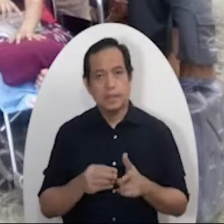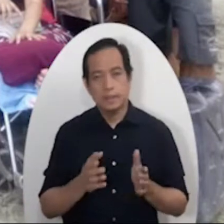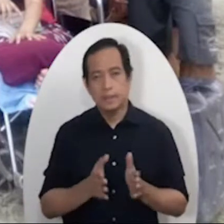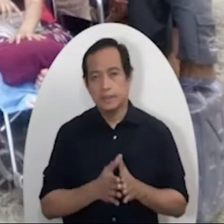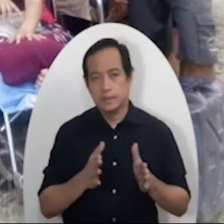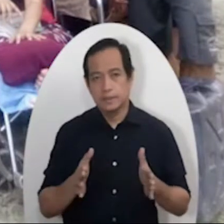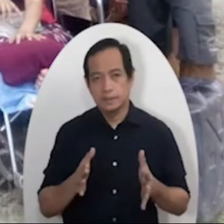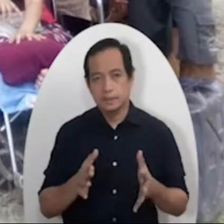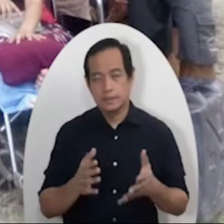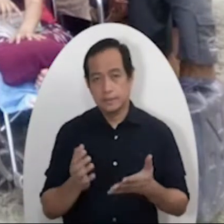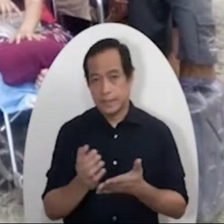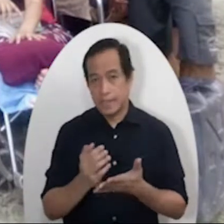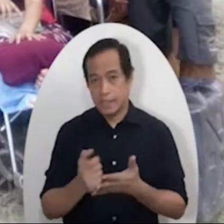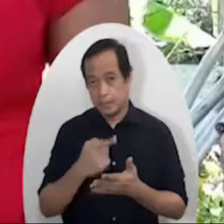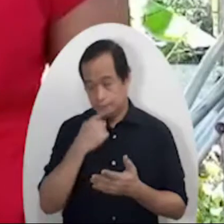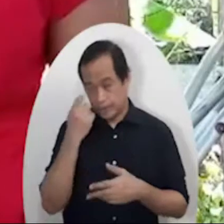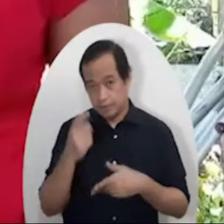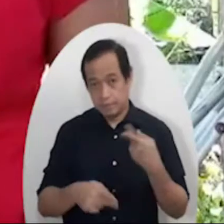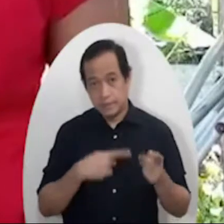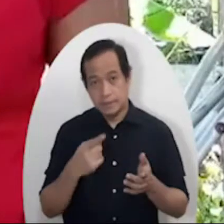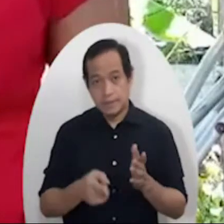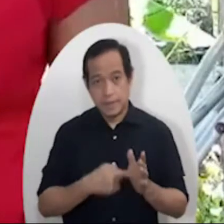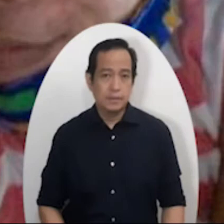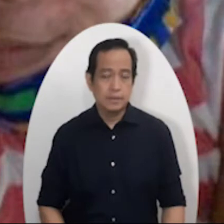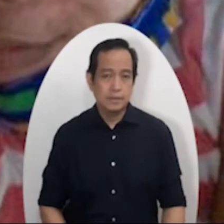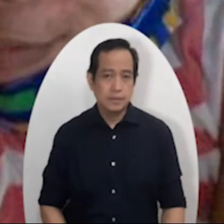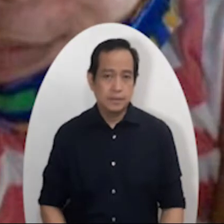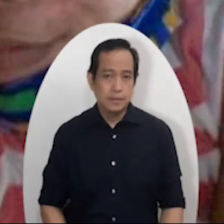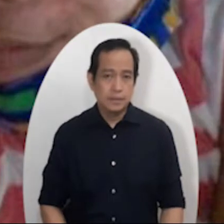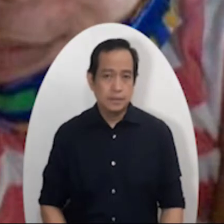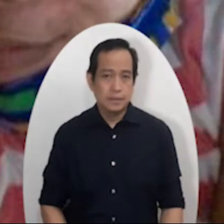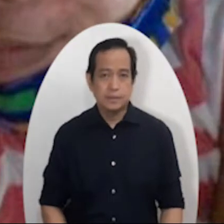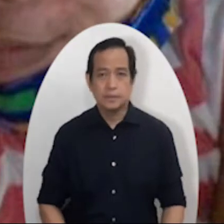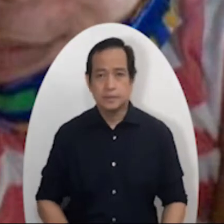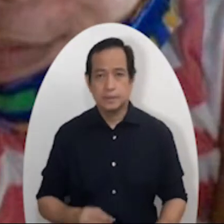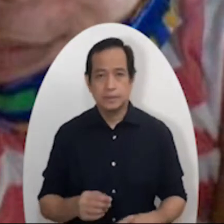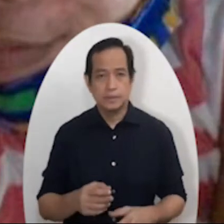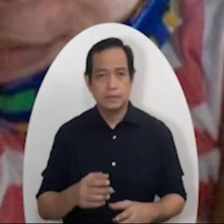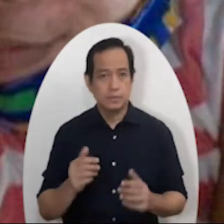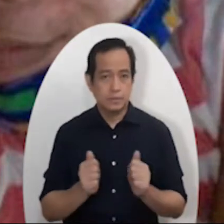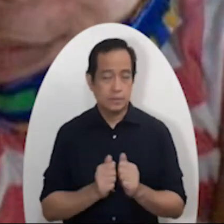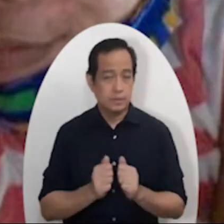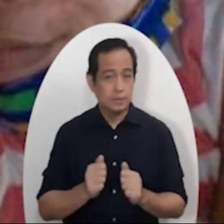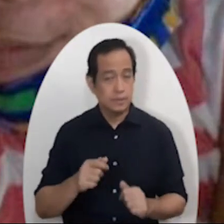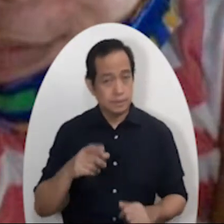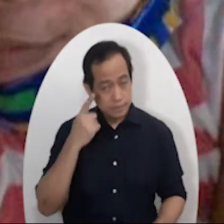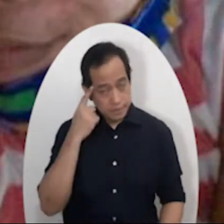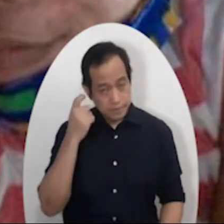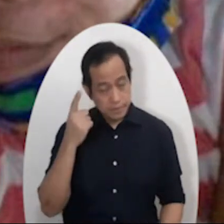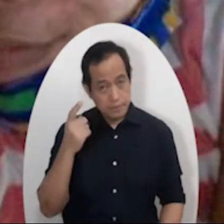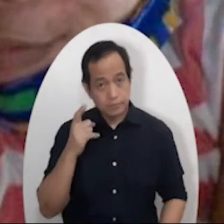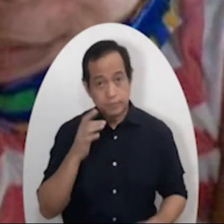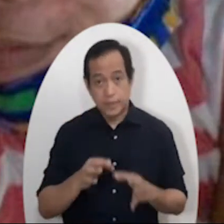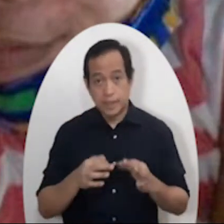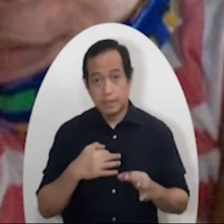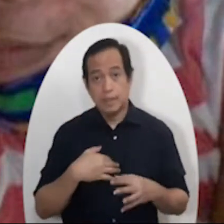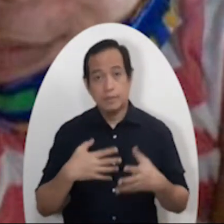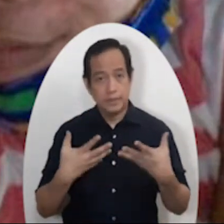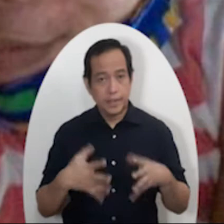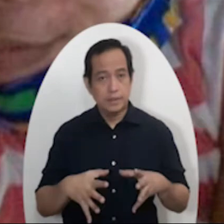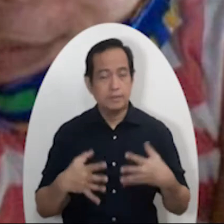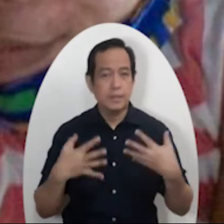ng ating mga kapwa. Mga salaysay na nagpapatunay na may pag-asa ang bawat sa atin, anuman ang ating